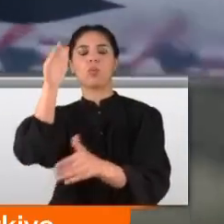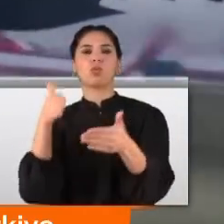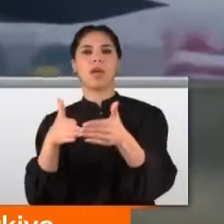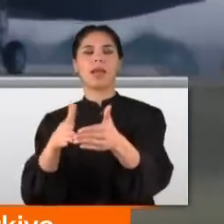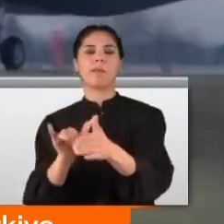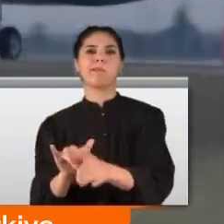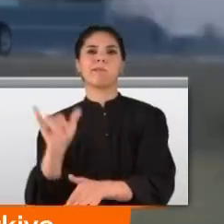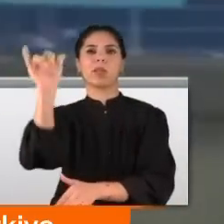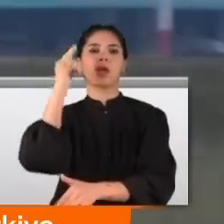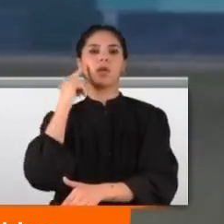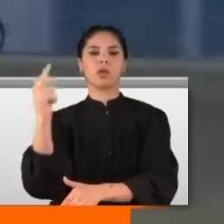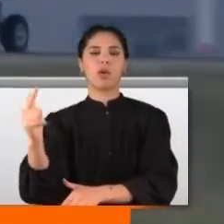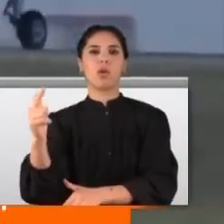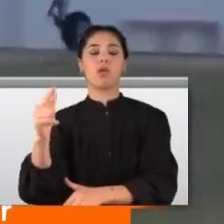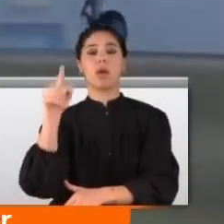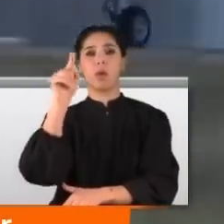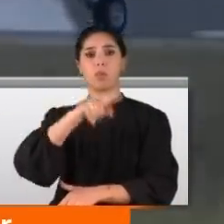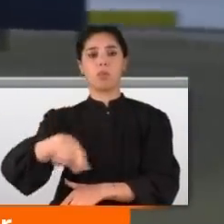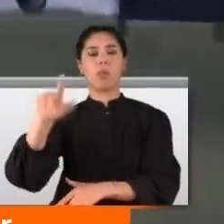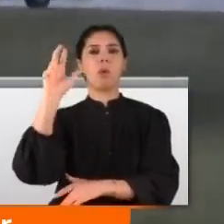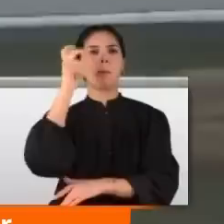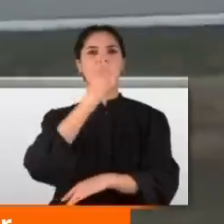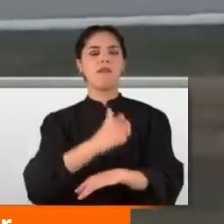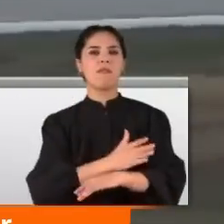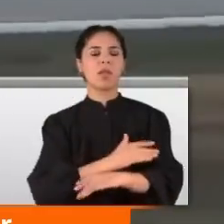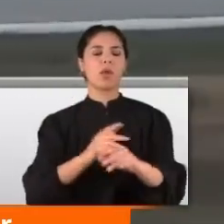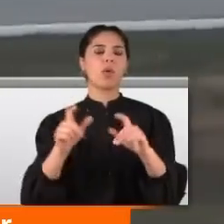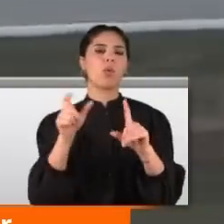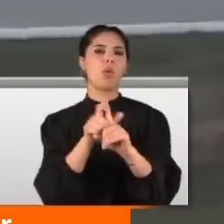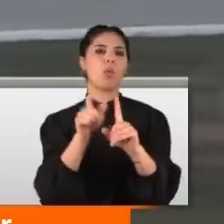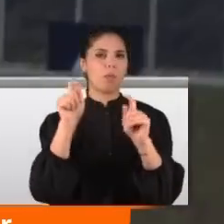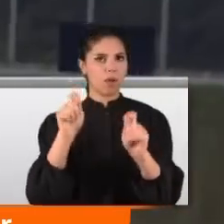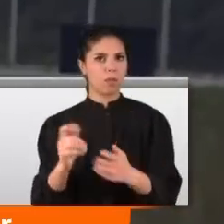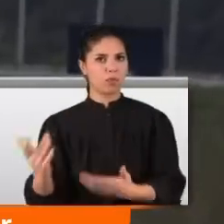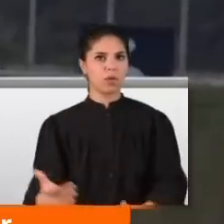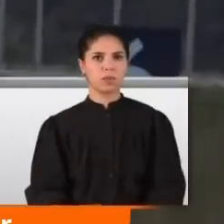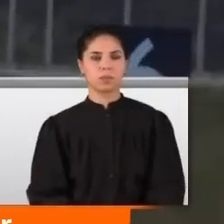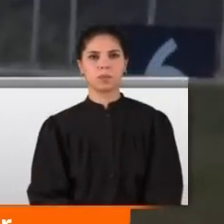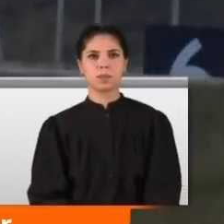yaparak Mavi Vatan'ın korunmasında da önemli bir rol alacak.